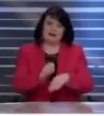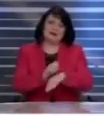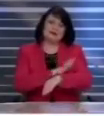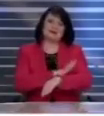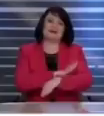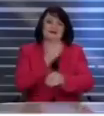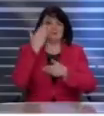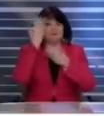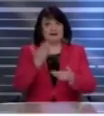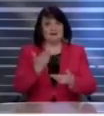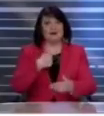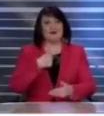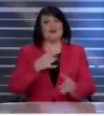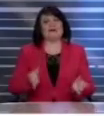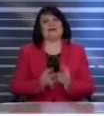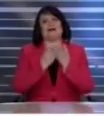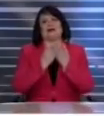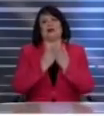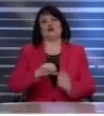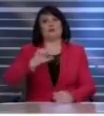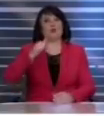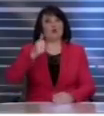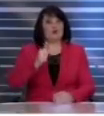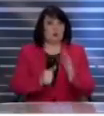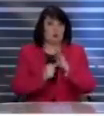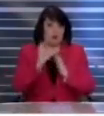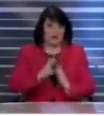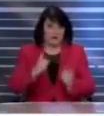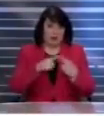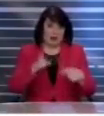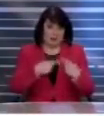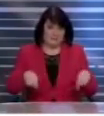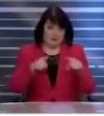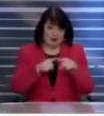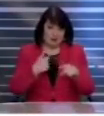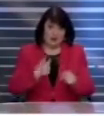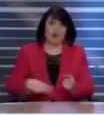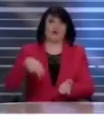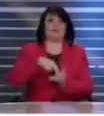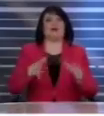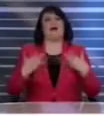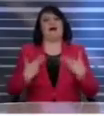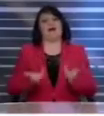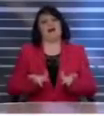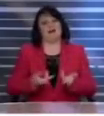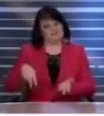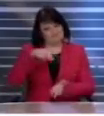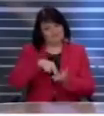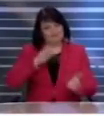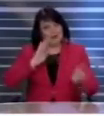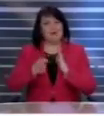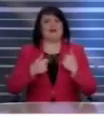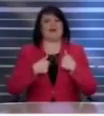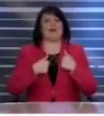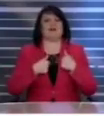έχω το προνόμιο να είμαι ο πρώτος πρόεδρος της Ευρωπαϊκής Επιτροπής που έχει τη χαρά να απευθύνεται απευθείας